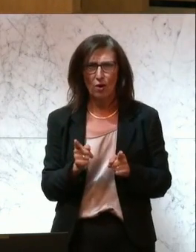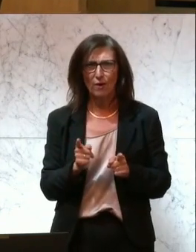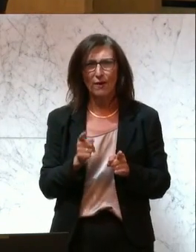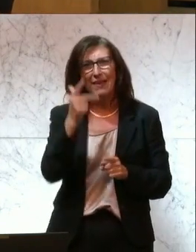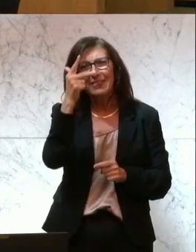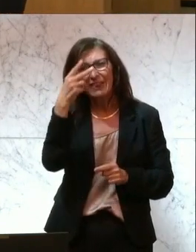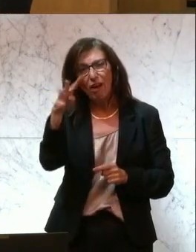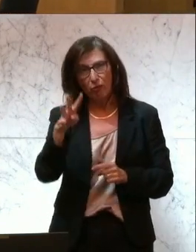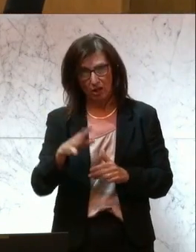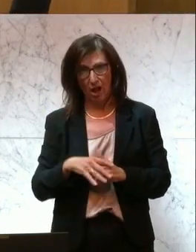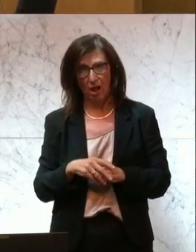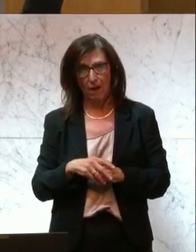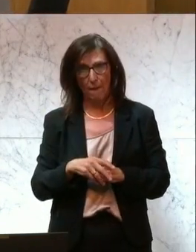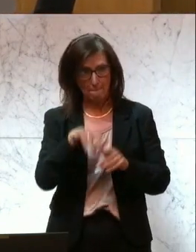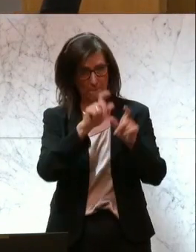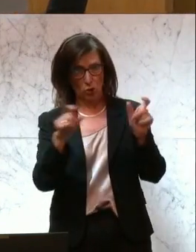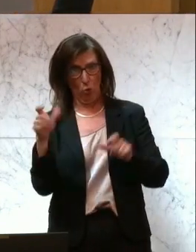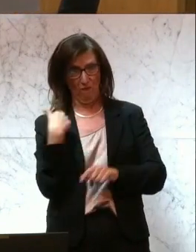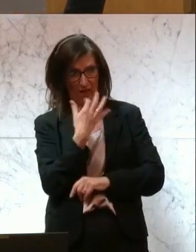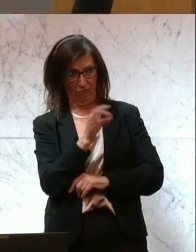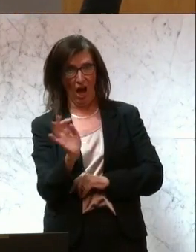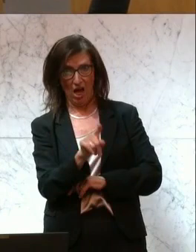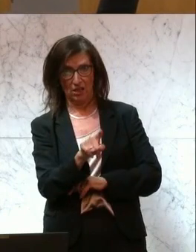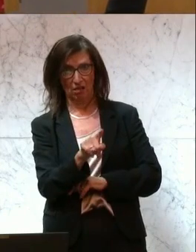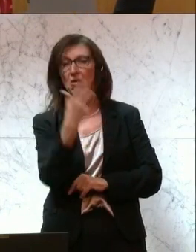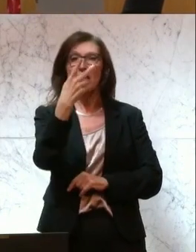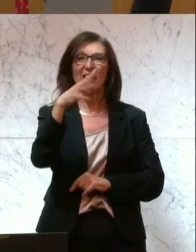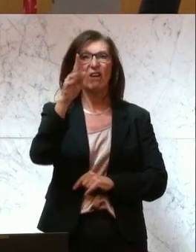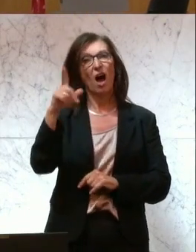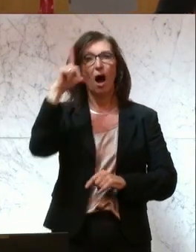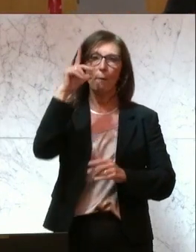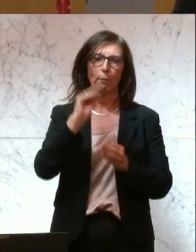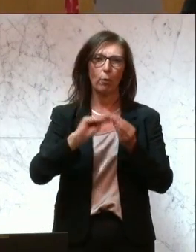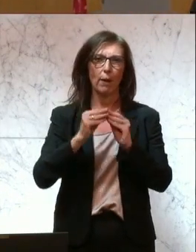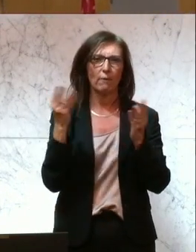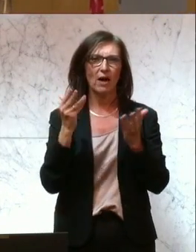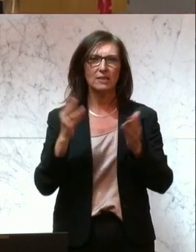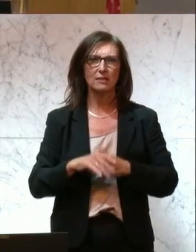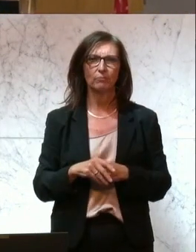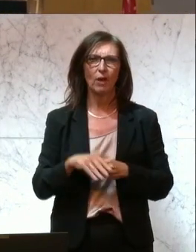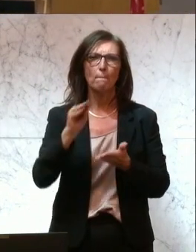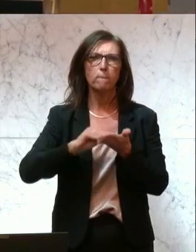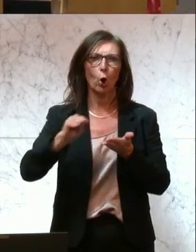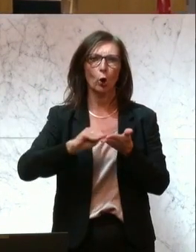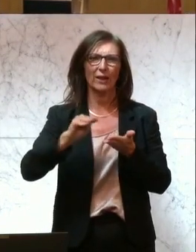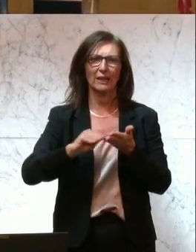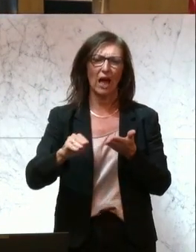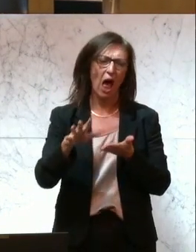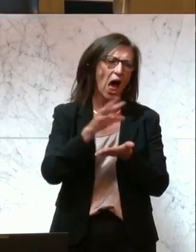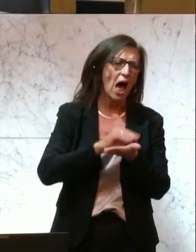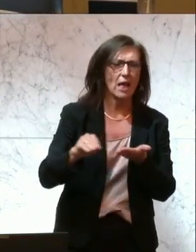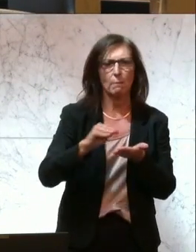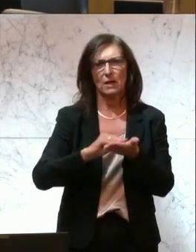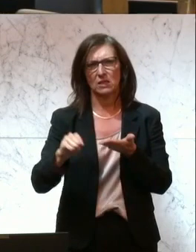3/4 der Befragten haben gesagt, mein Hauptproblem ist die Bürokratie, die Administration,